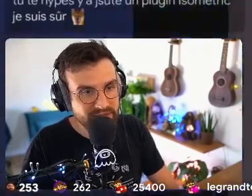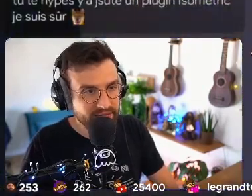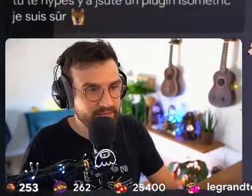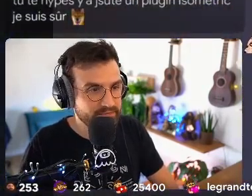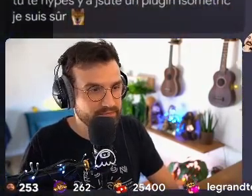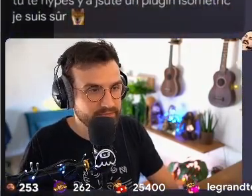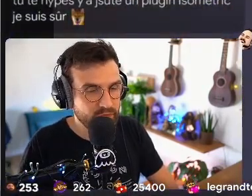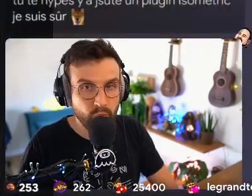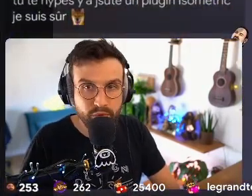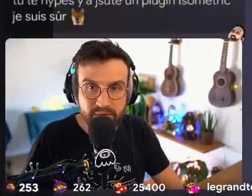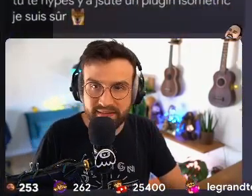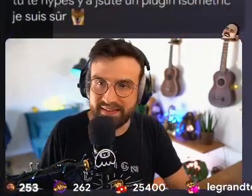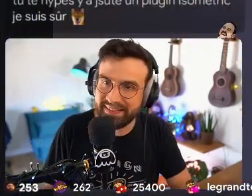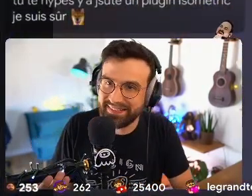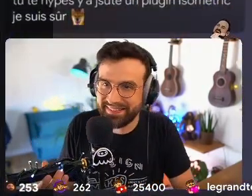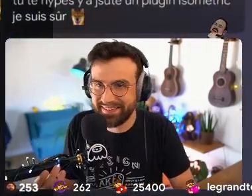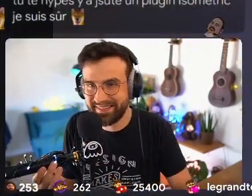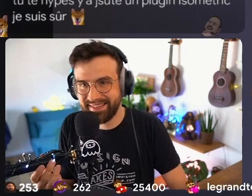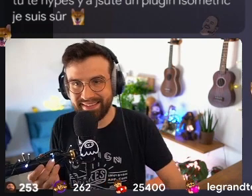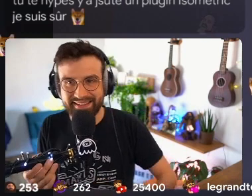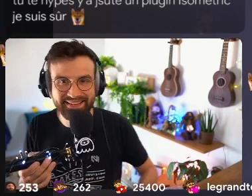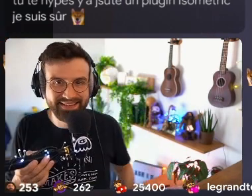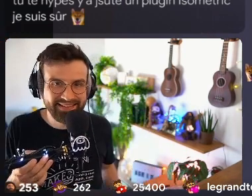On peut bet. On peut bet.